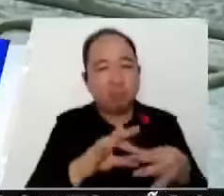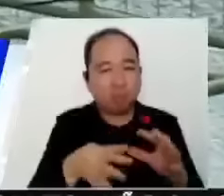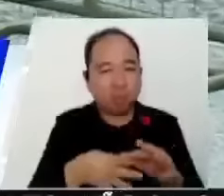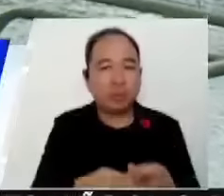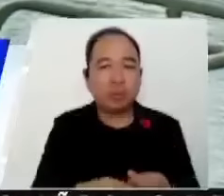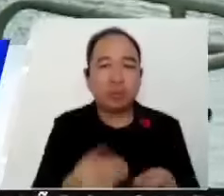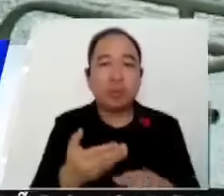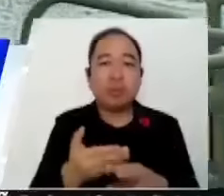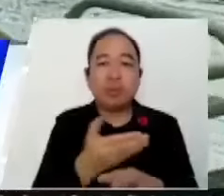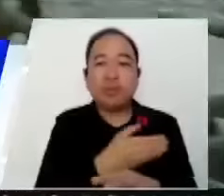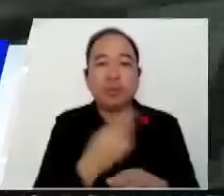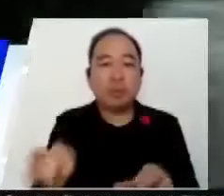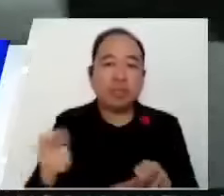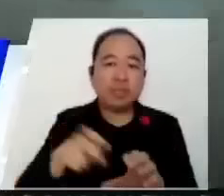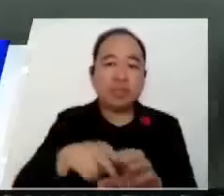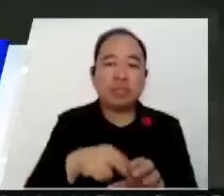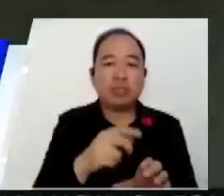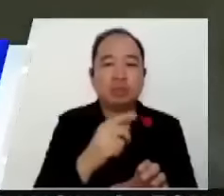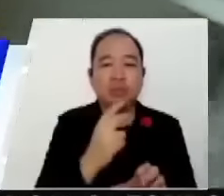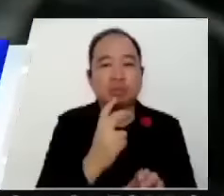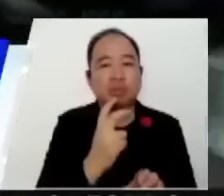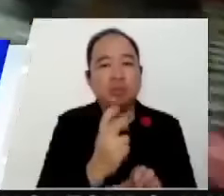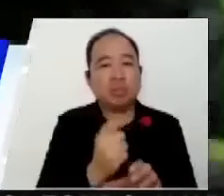ang isang babaeng umiiyak.